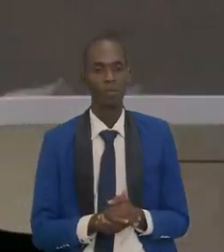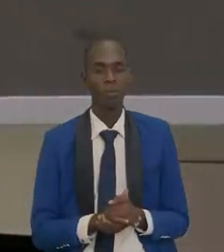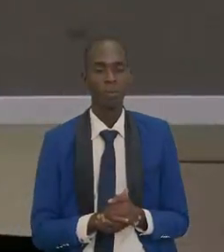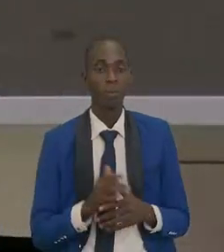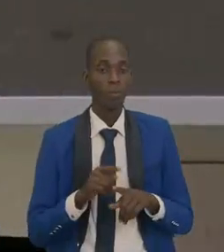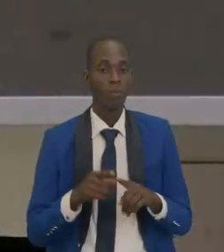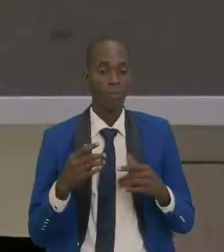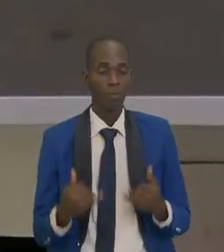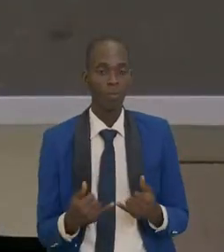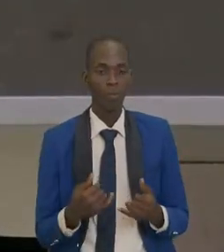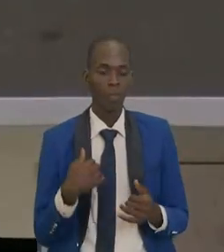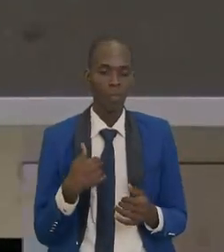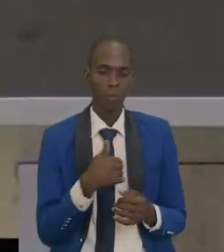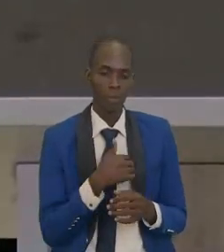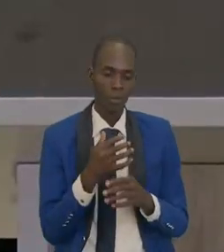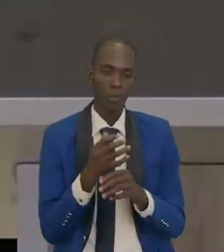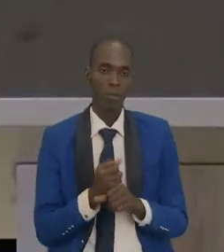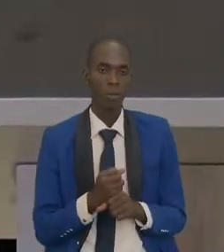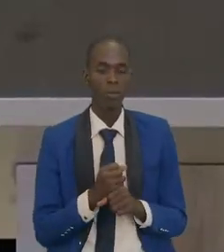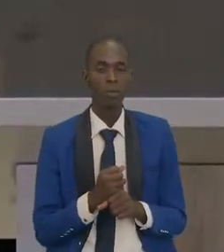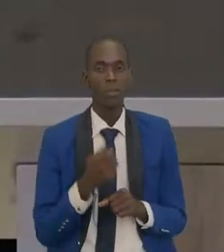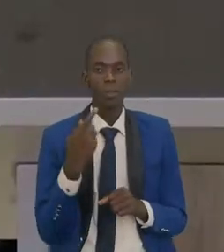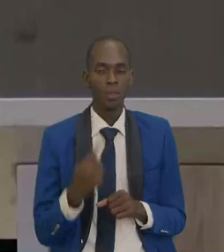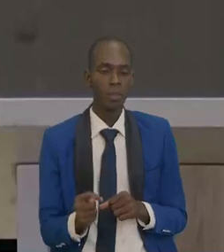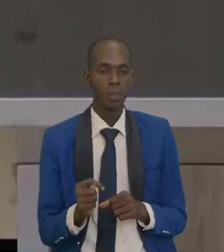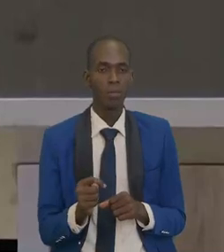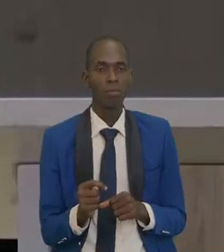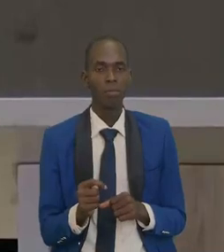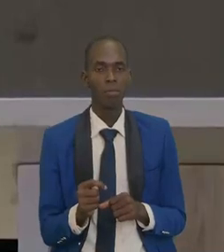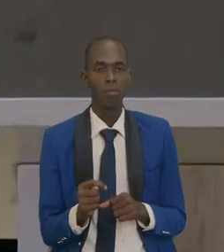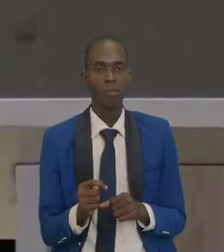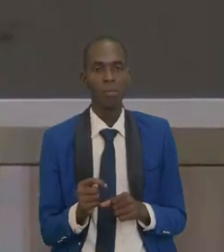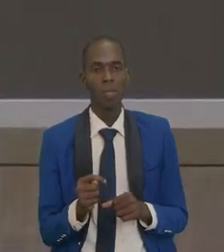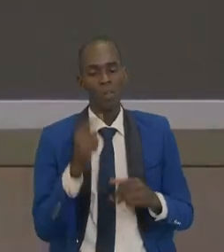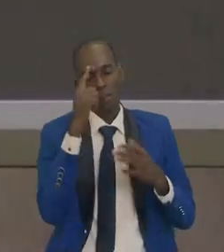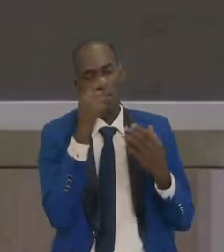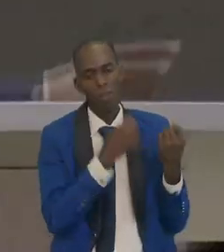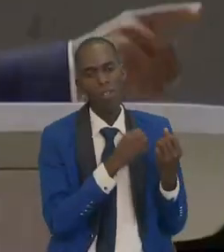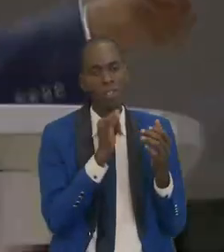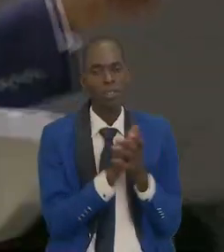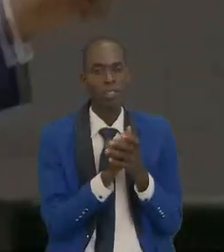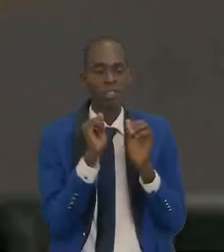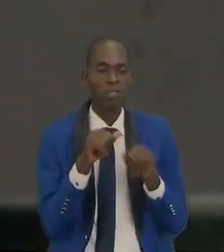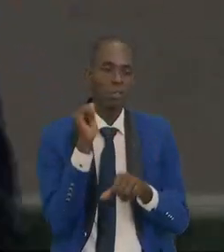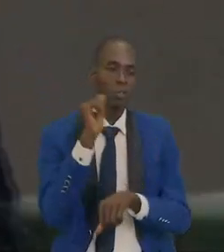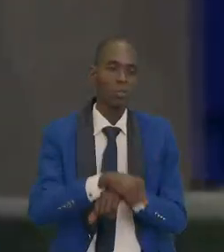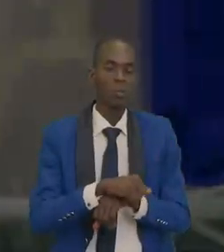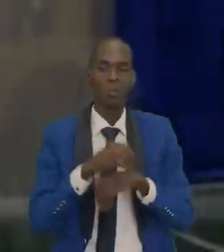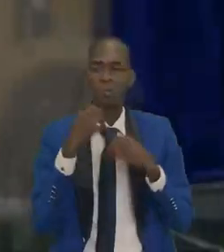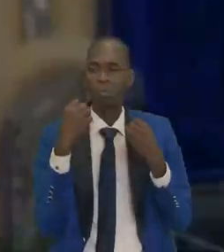Mais maintenant, nous obtenons la foi qui arrive à vaincre les nations.